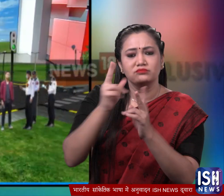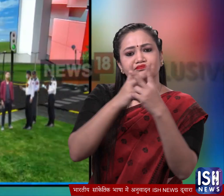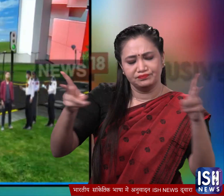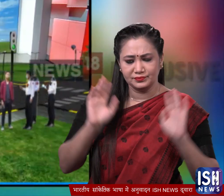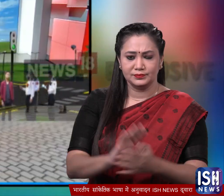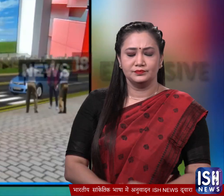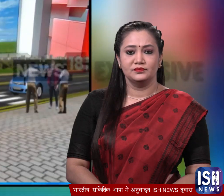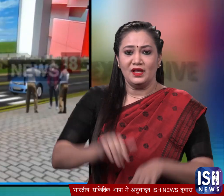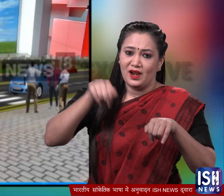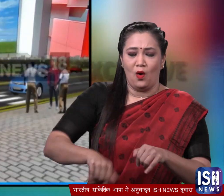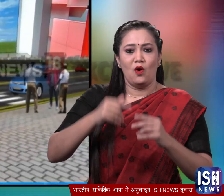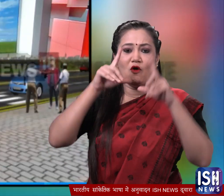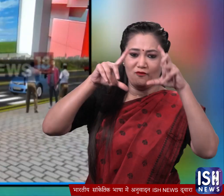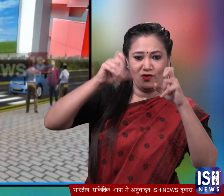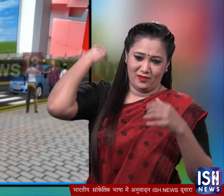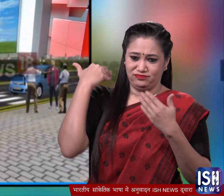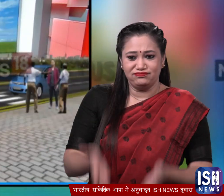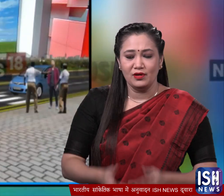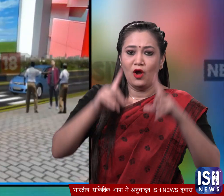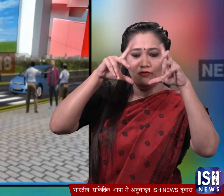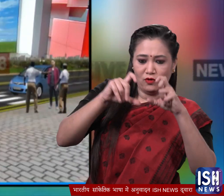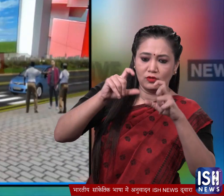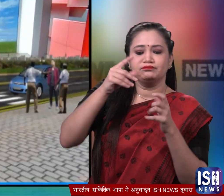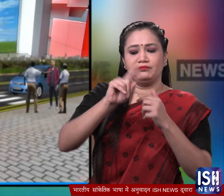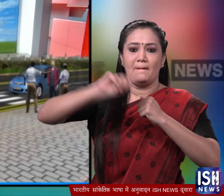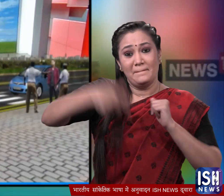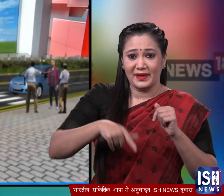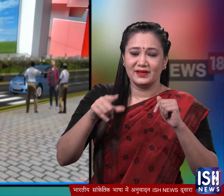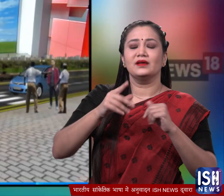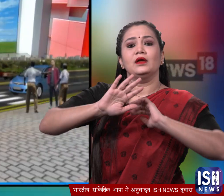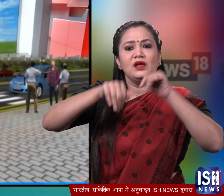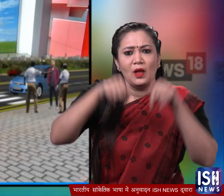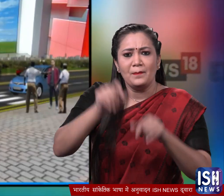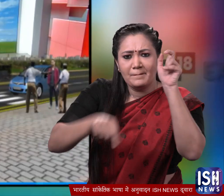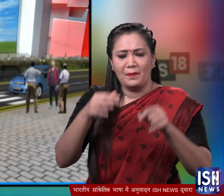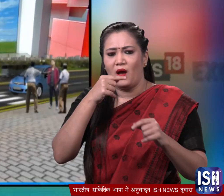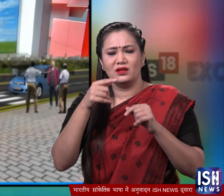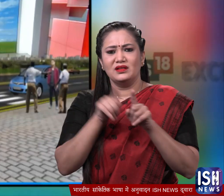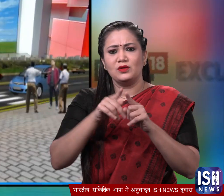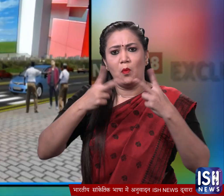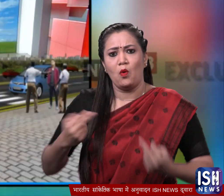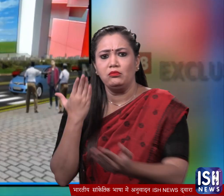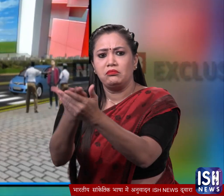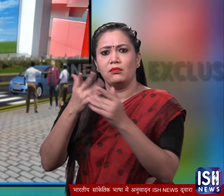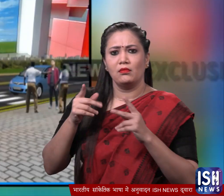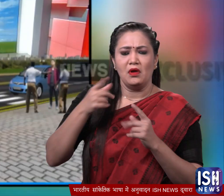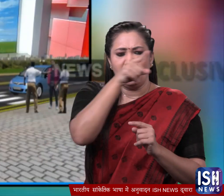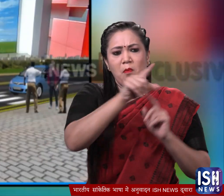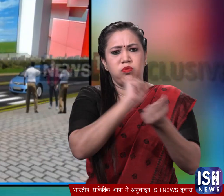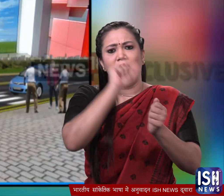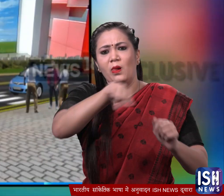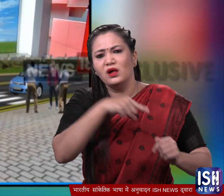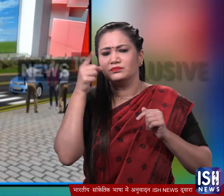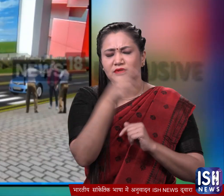तक ट्रैफिक पुलिस नियम तोड़ने पर फोटो खींचकर चालान भेजती, लेकिन कई लोग पुलिस को गलत साबित करने के लिए कोर्ट का दरवाजा खटखटा